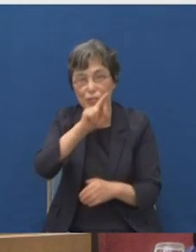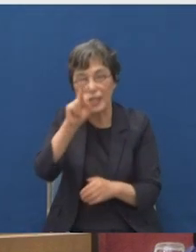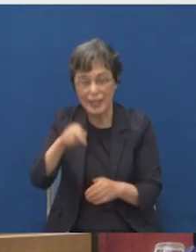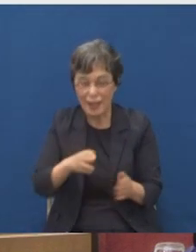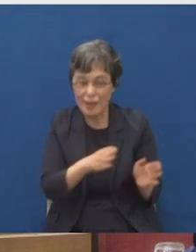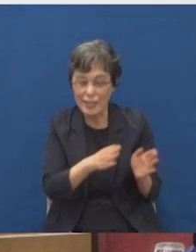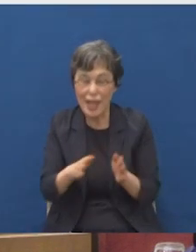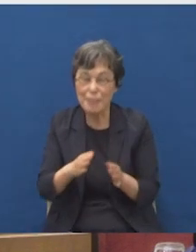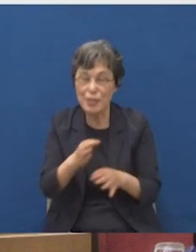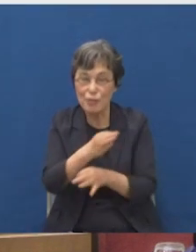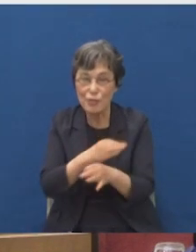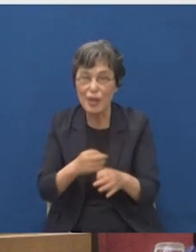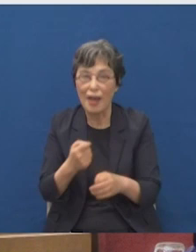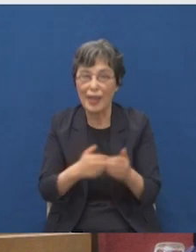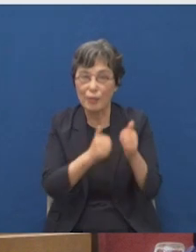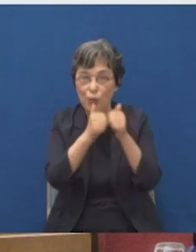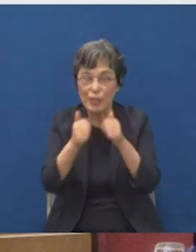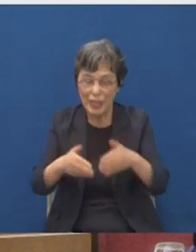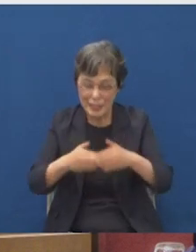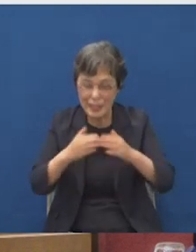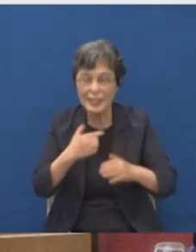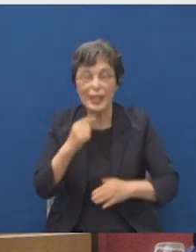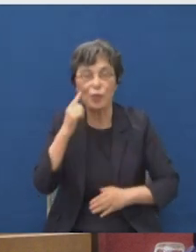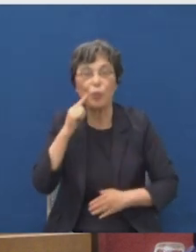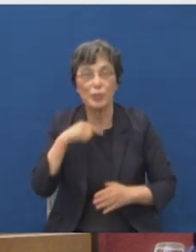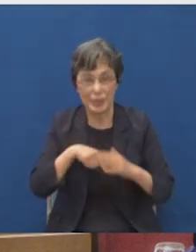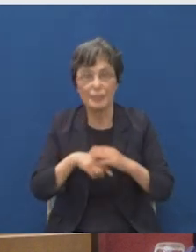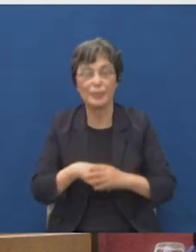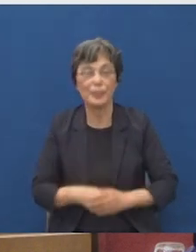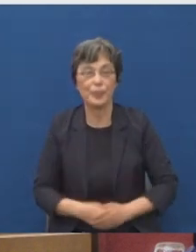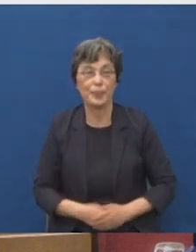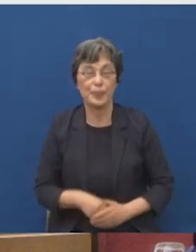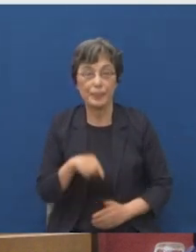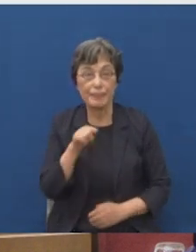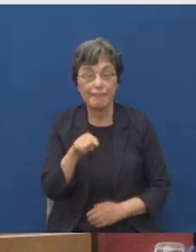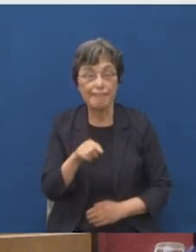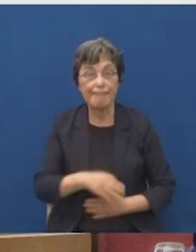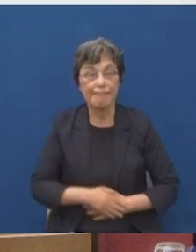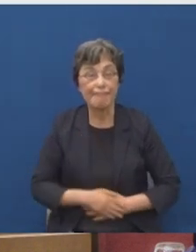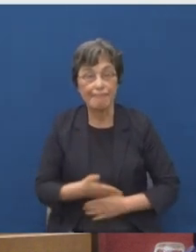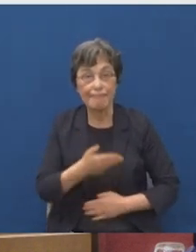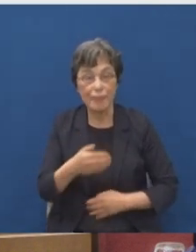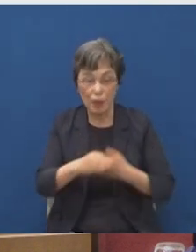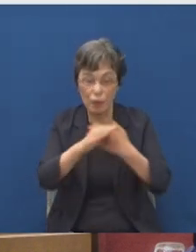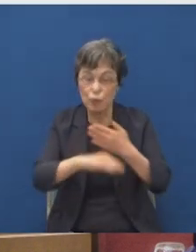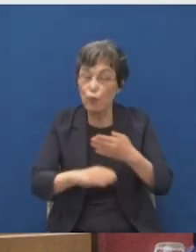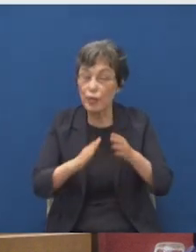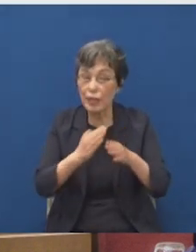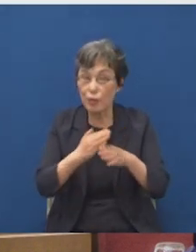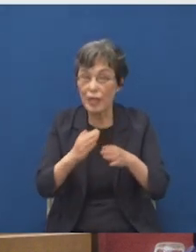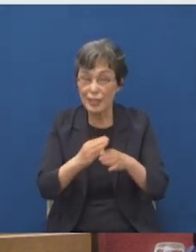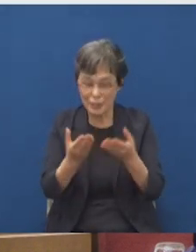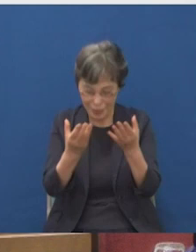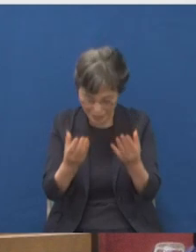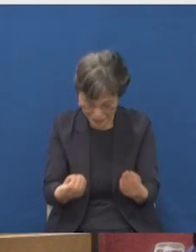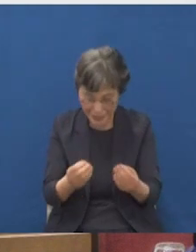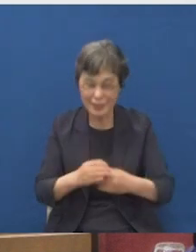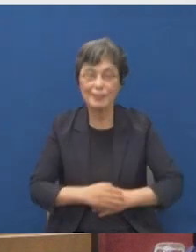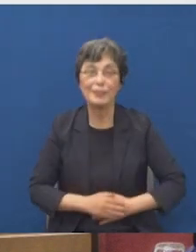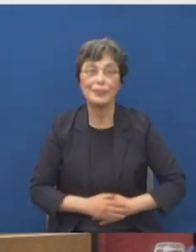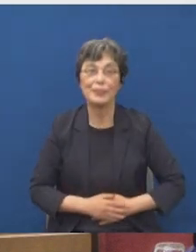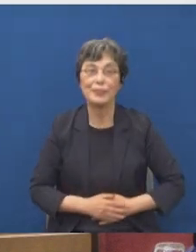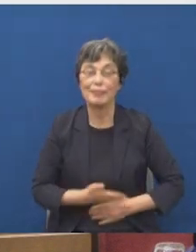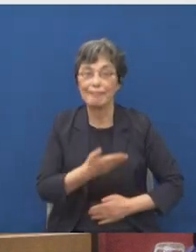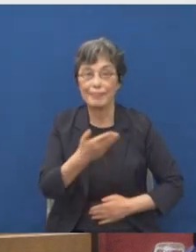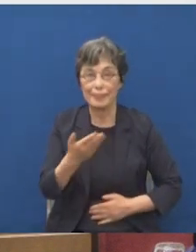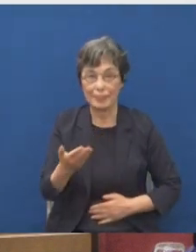営事業検討委員会を設置しようとするものでございます。条例の改正につきましては以上でございます。続